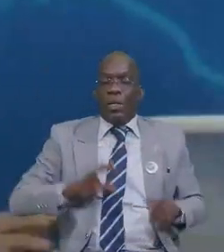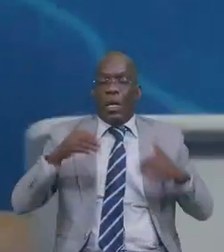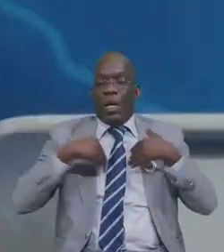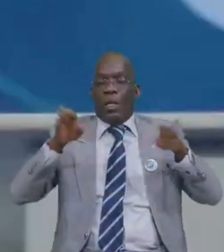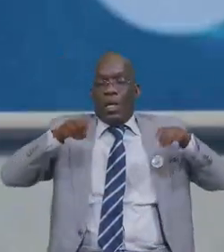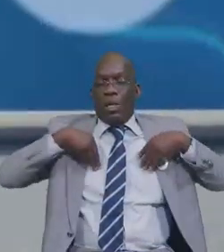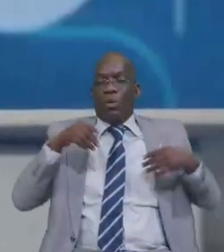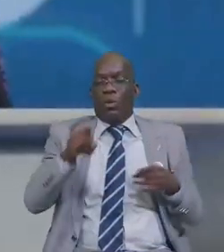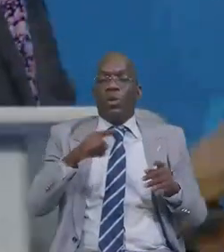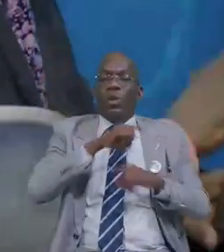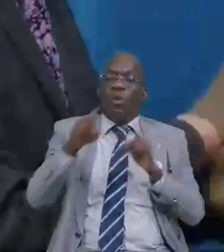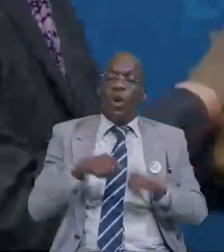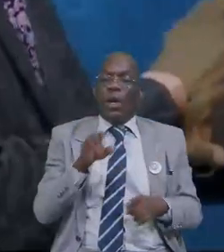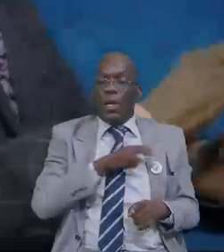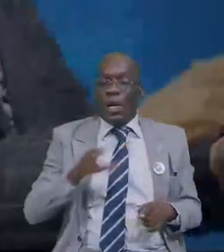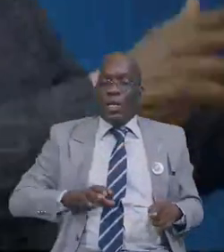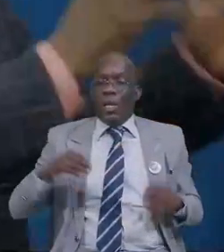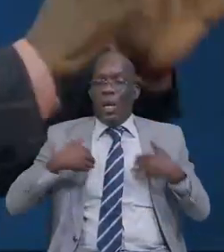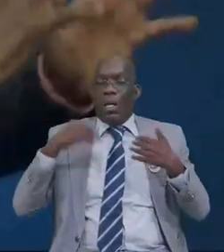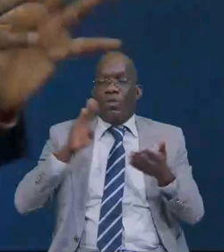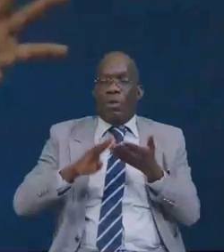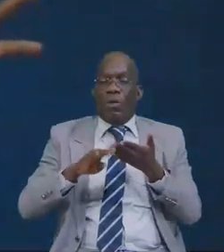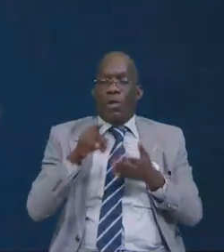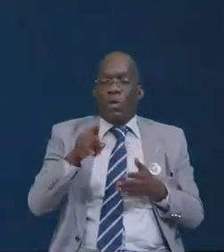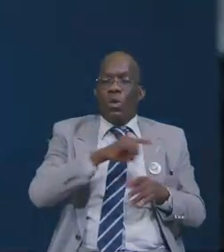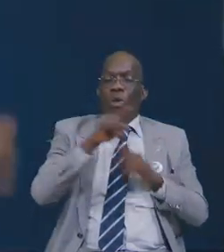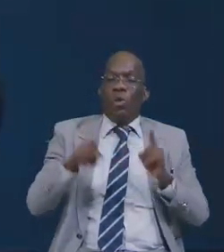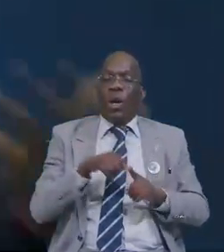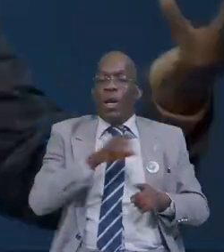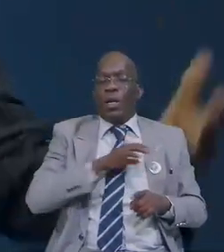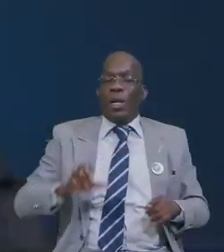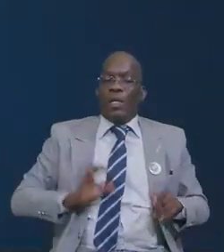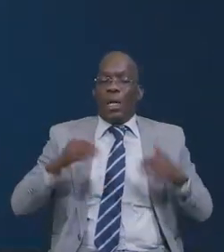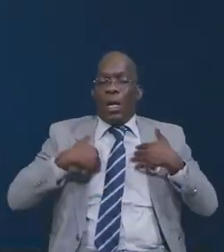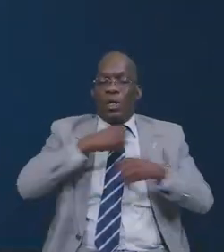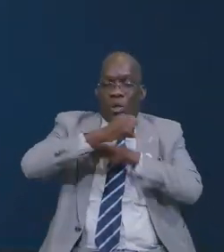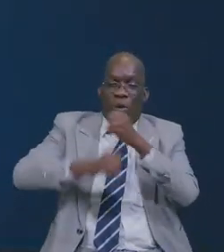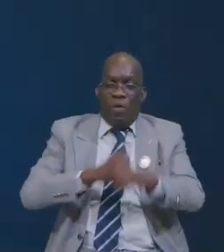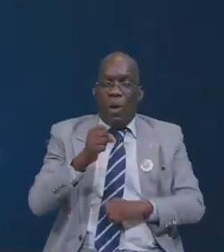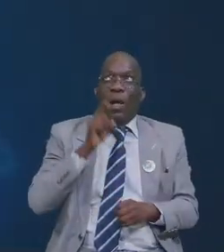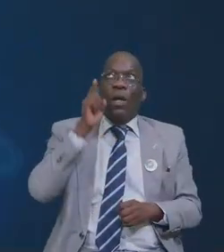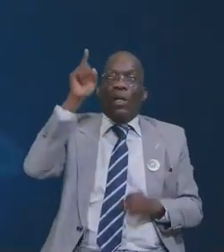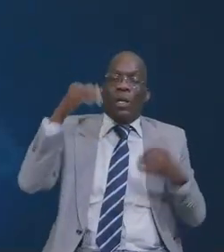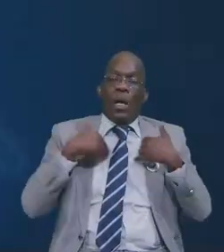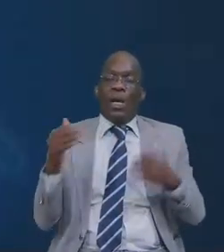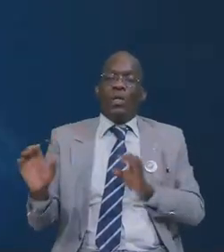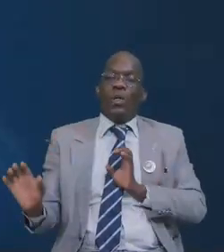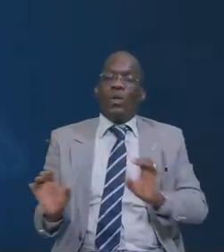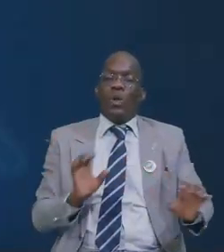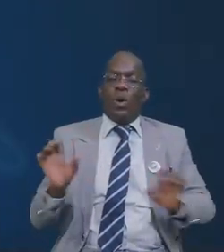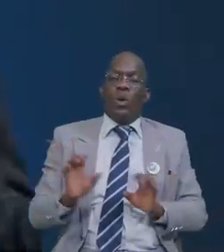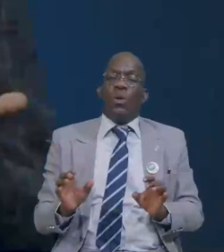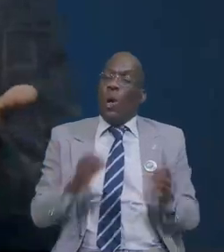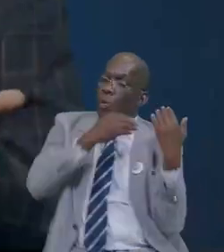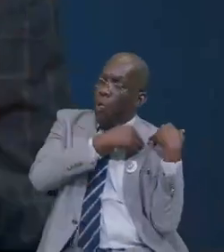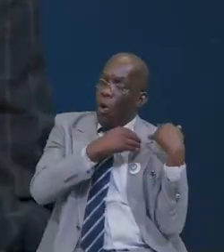reçu? Quand Christ t'a pardonné? Quand Christ a souffert et il a porté tout